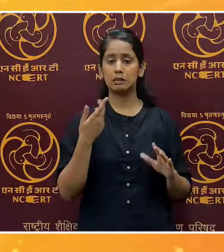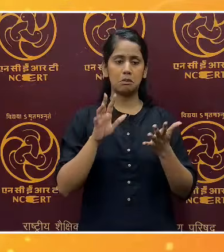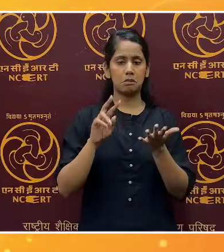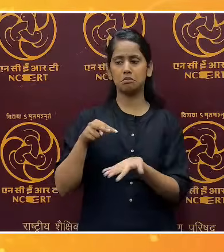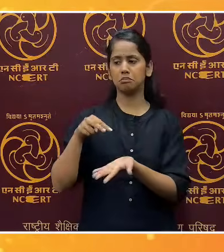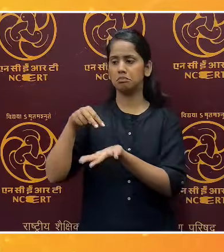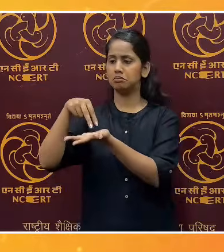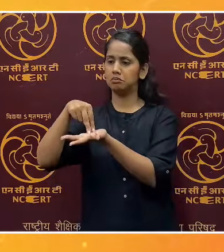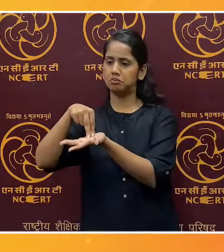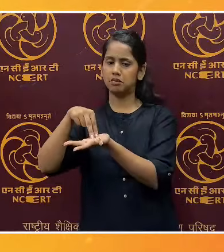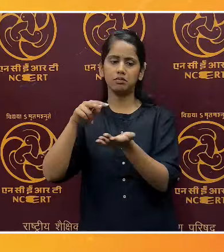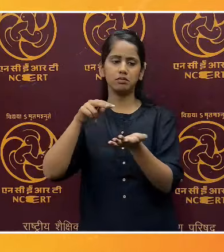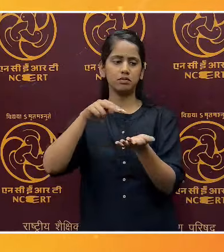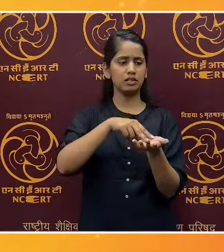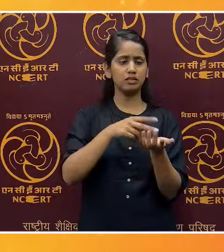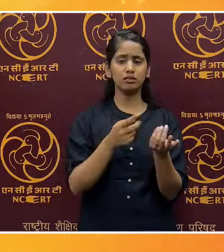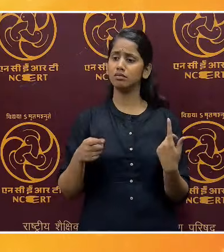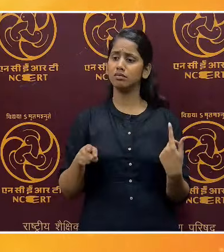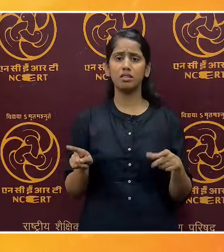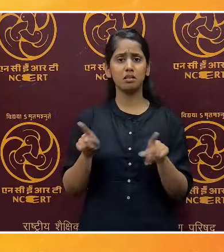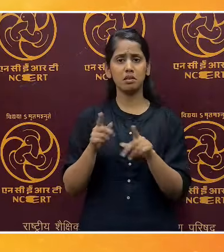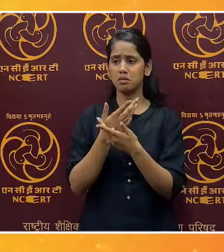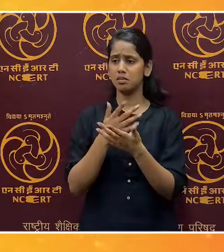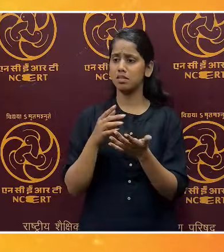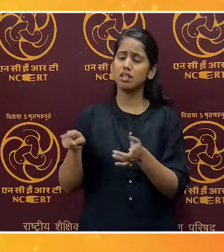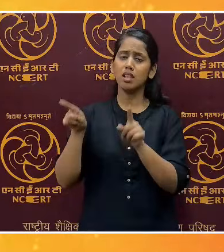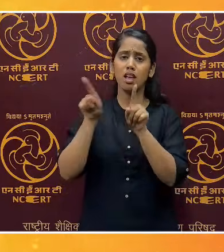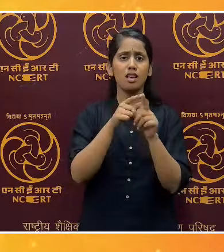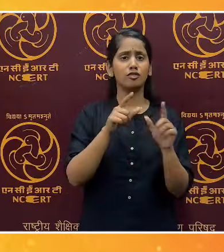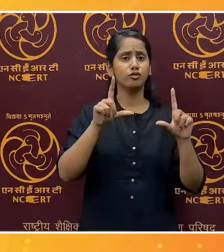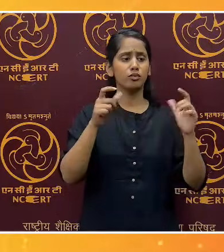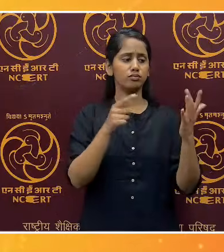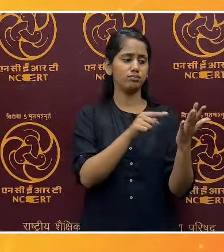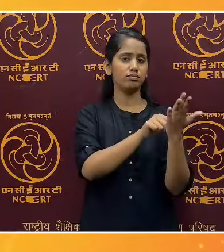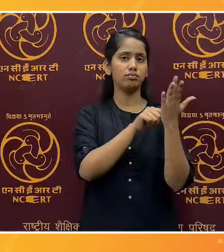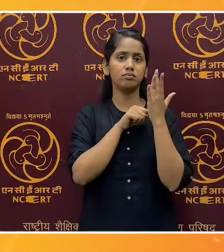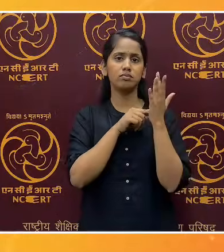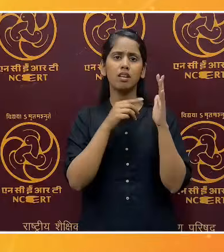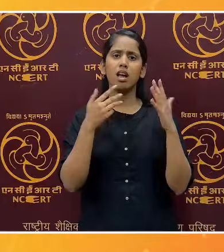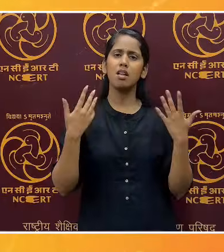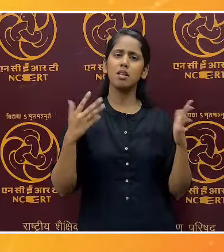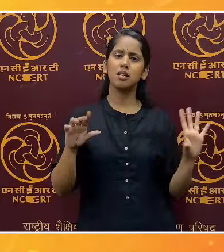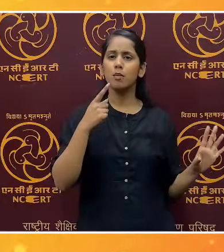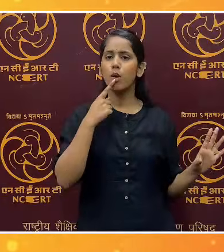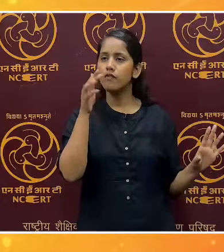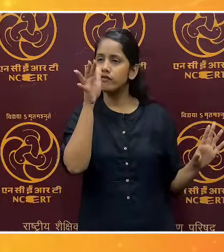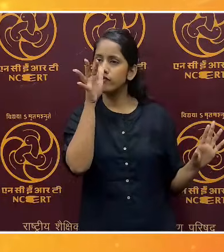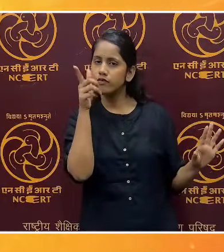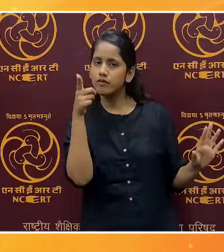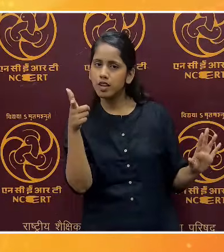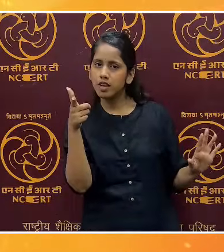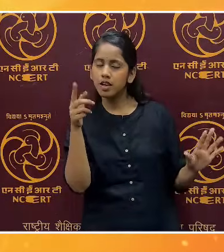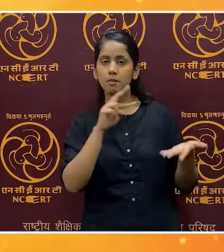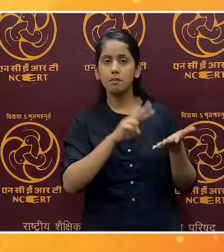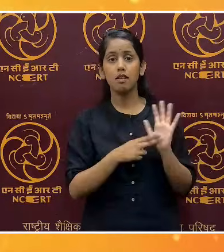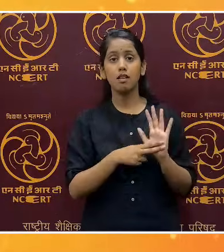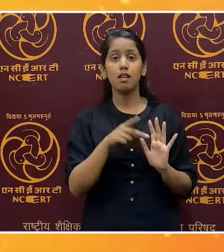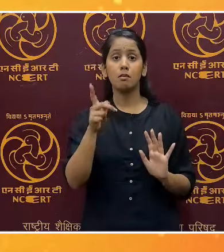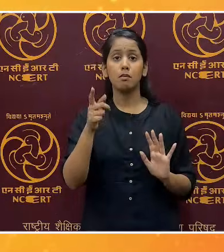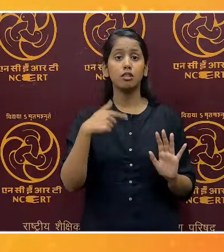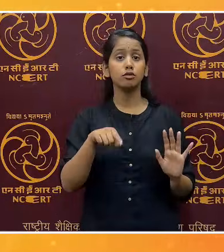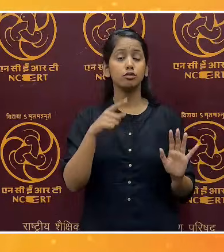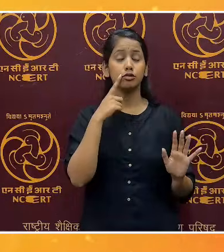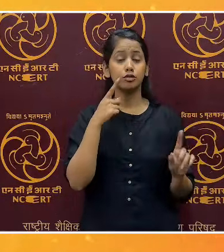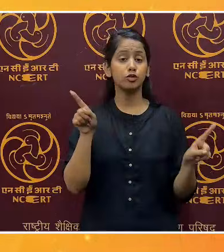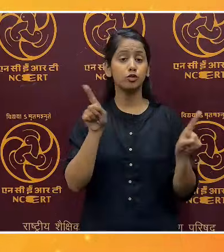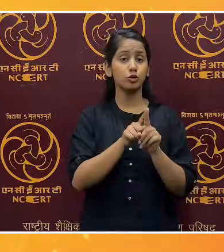जैसा, चित्र आएगा बिल्कुल वैसा। चाहे कह लो इसको नकली, मात करेगा लेकिन